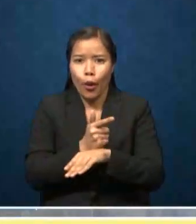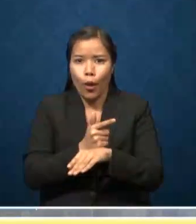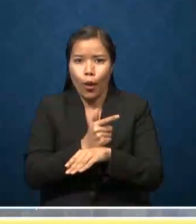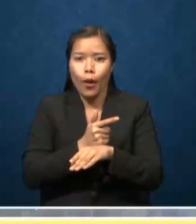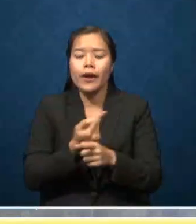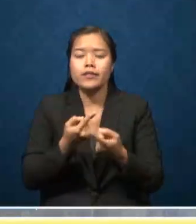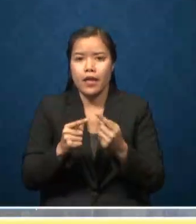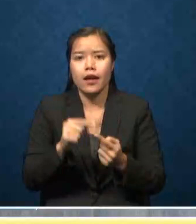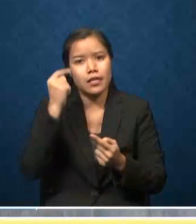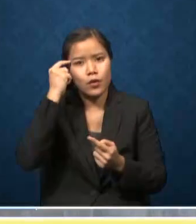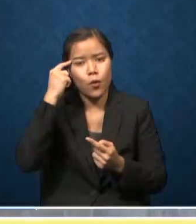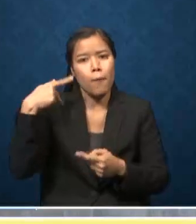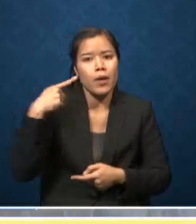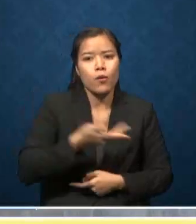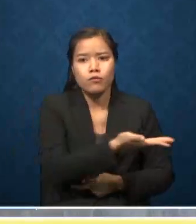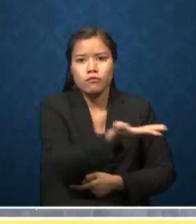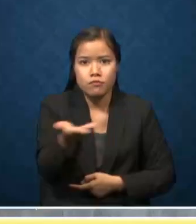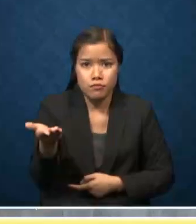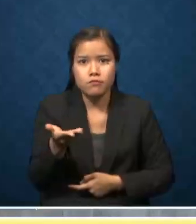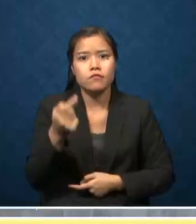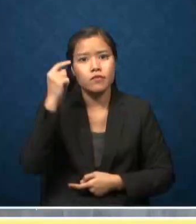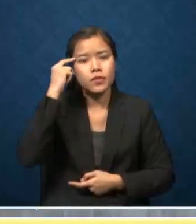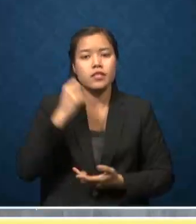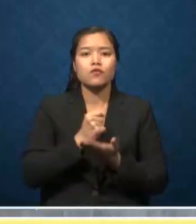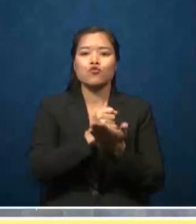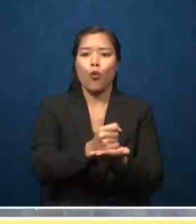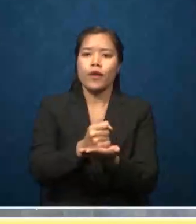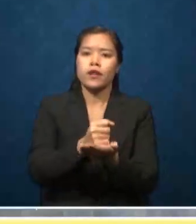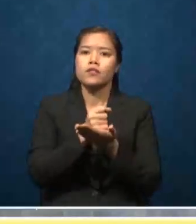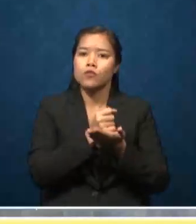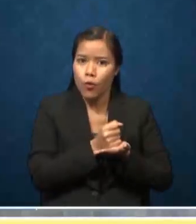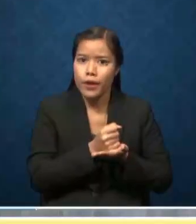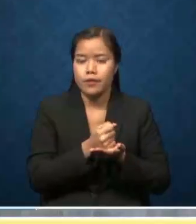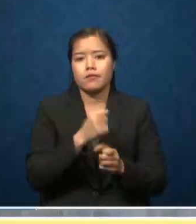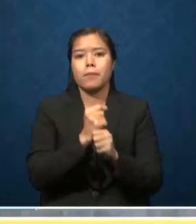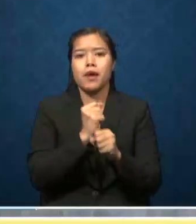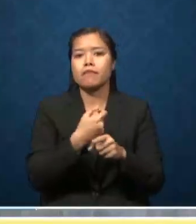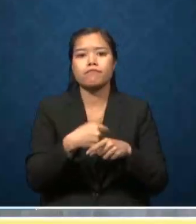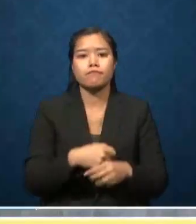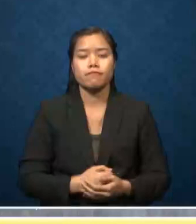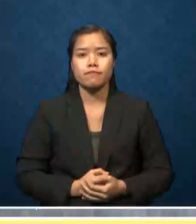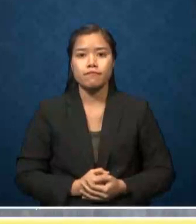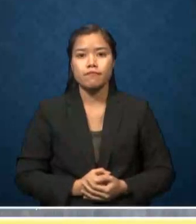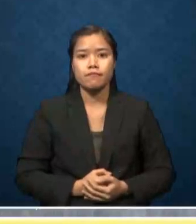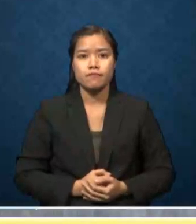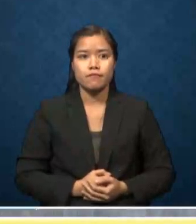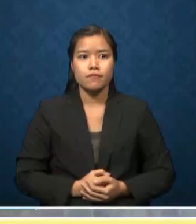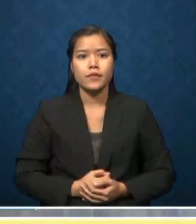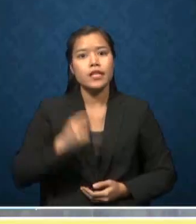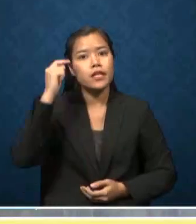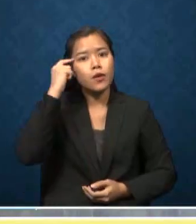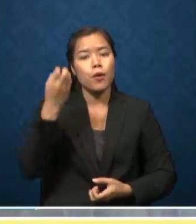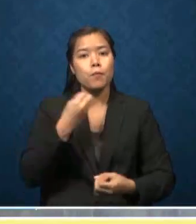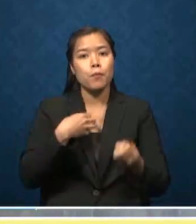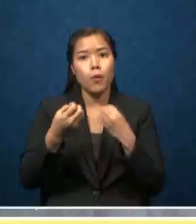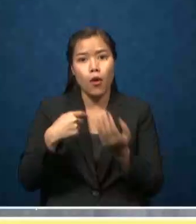เป็นประโยชน์กับท่านทั้งหลายเพราะเราคิดว่าเราจะช่วยหนุนซึ่งกันและกันในการทำงานนะฮะผมคิดว่าท่านได้มีข้อเสนอเนี่ย